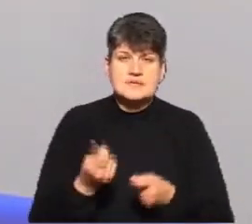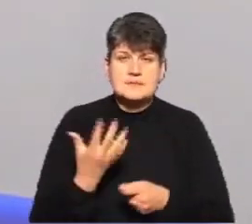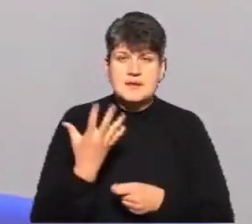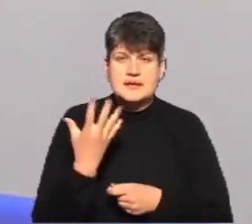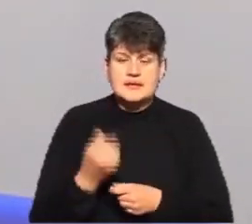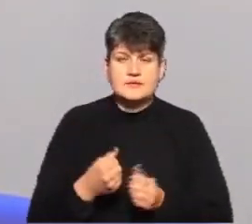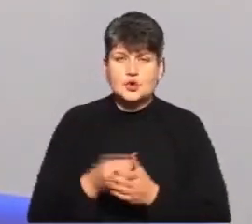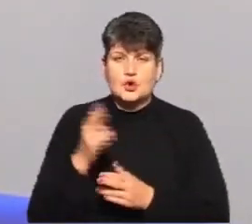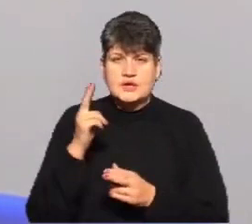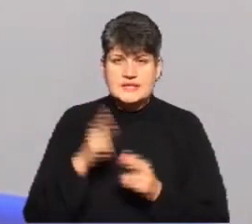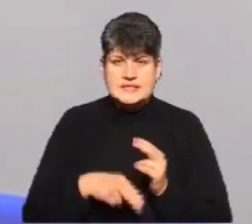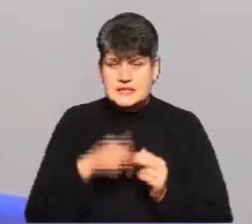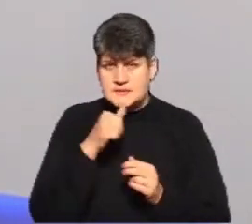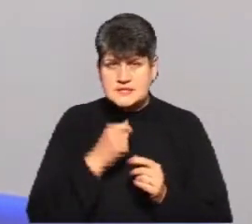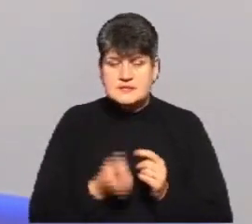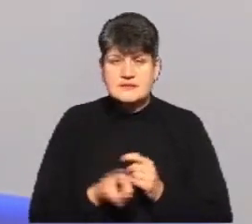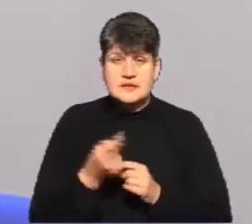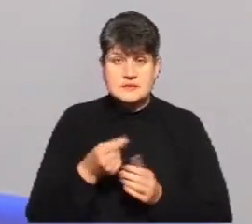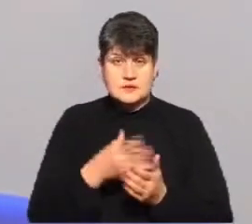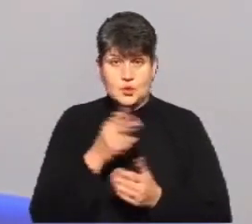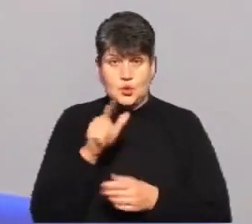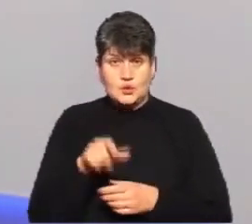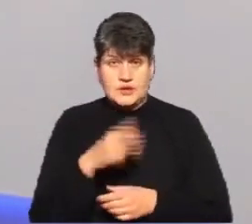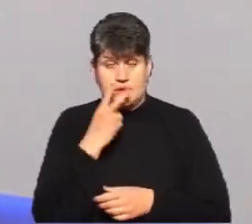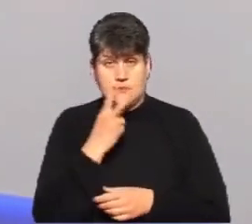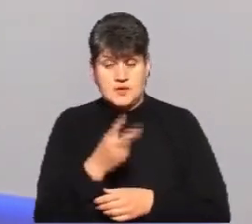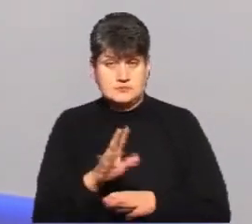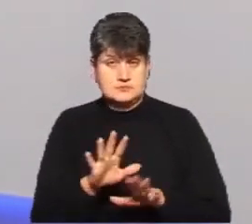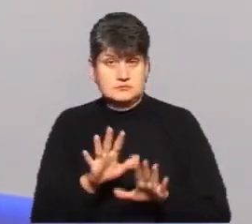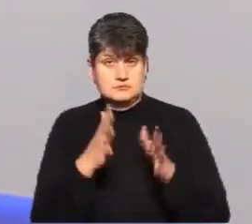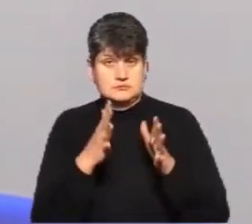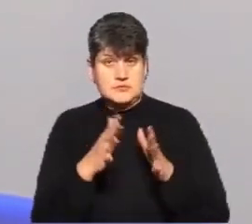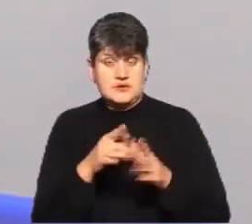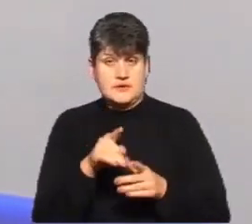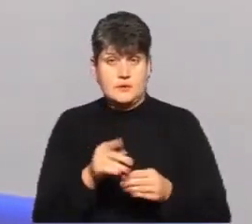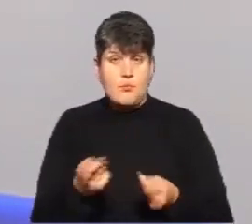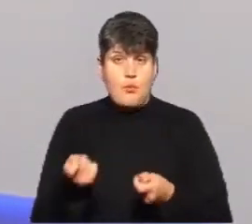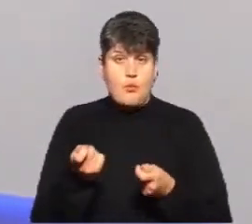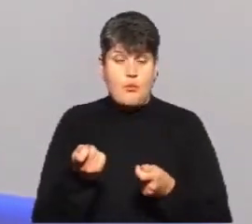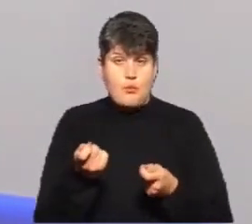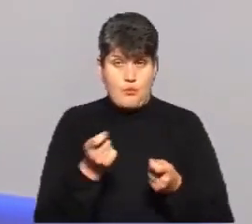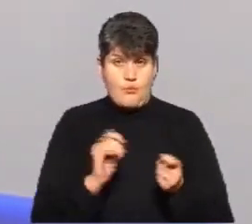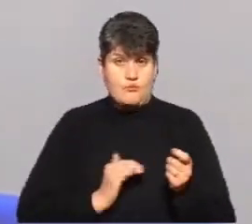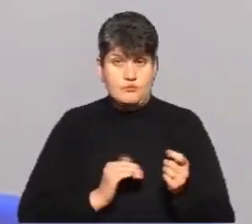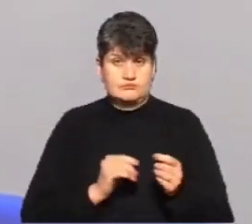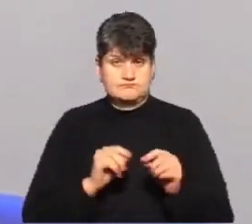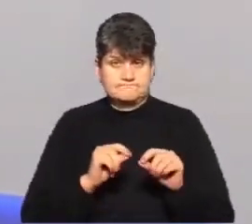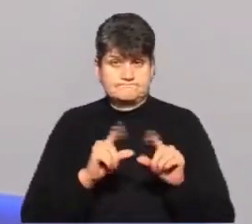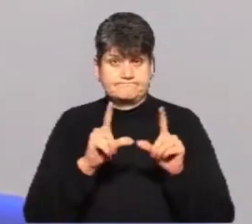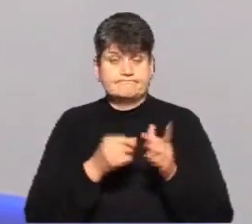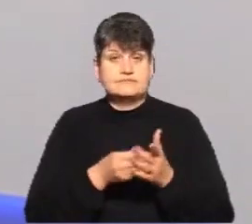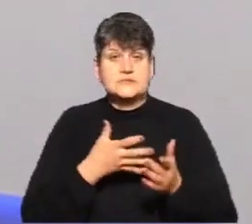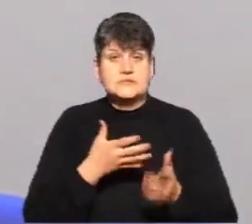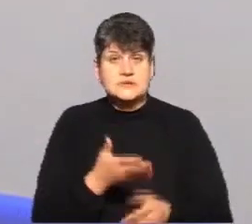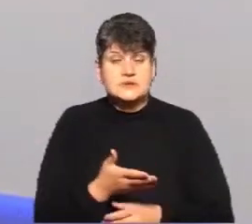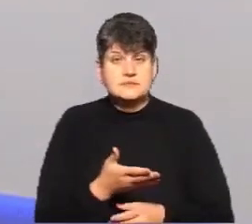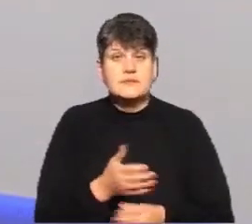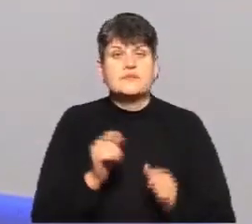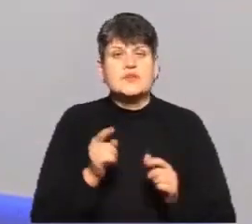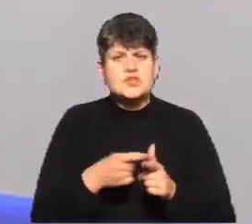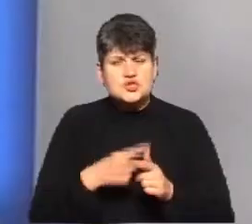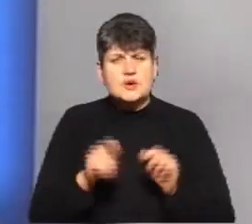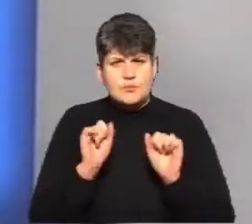тарифи. Людина бачить, що раптом в її постачальника дуже піднялася ціна. Чи може людина в цей